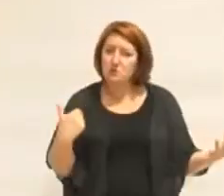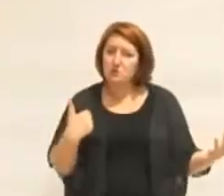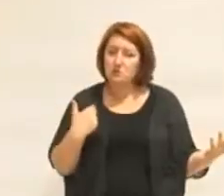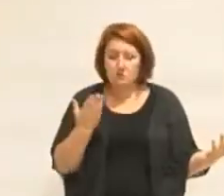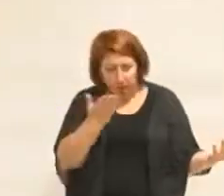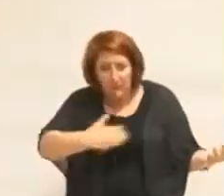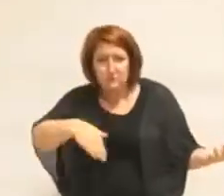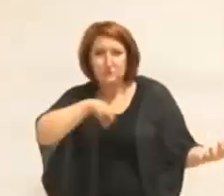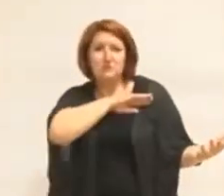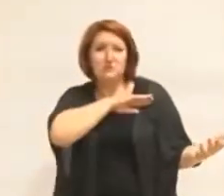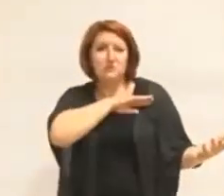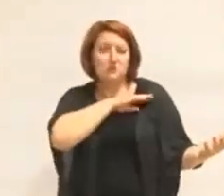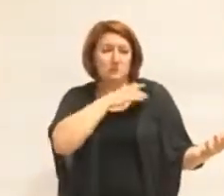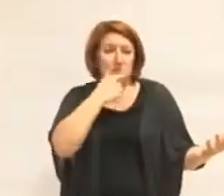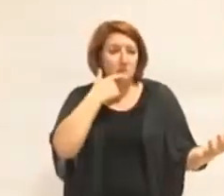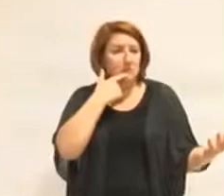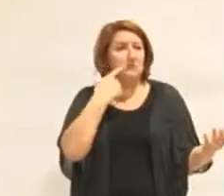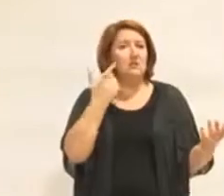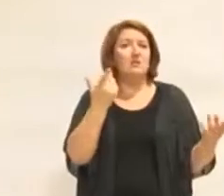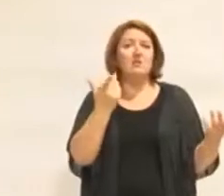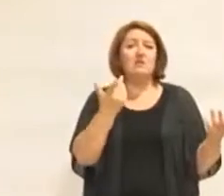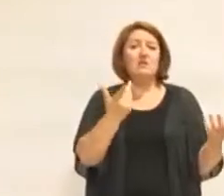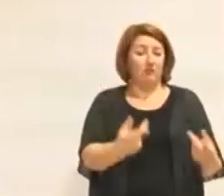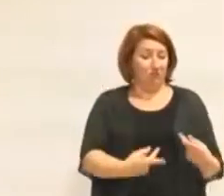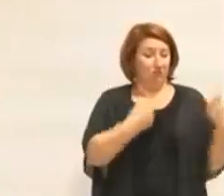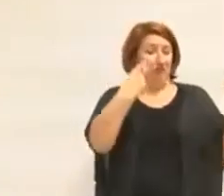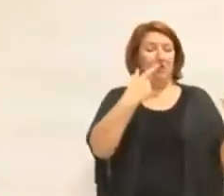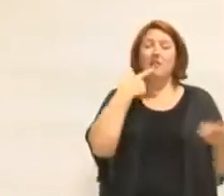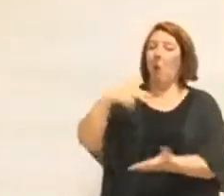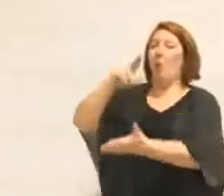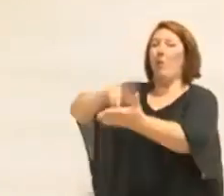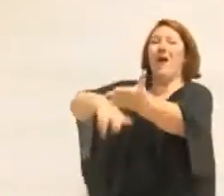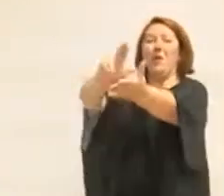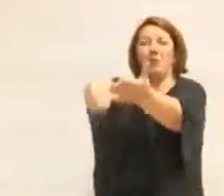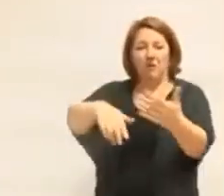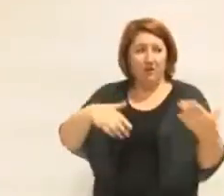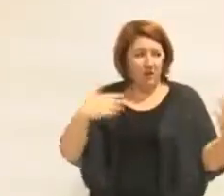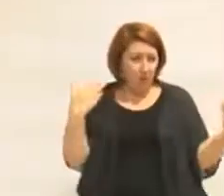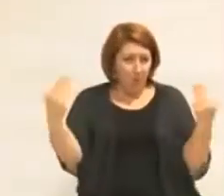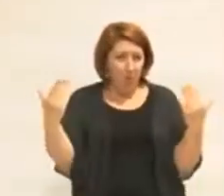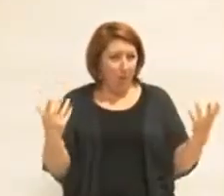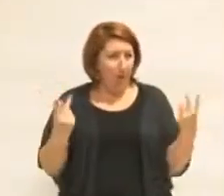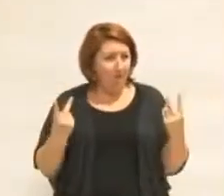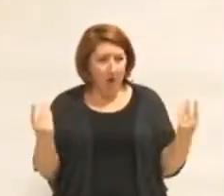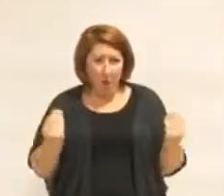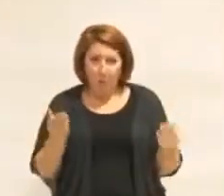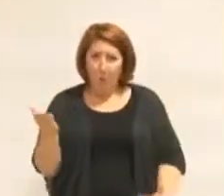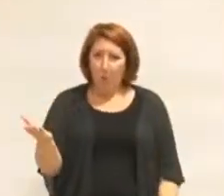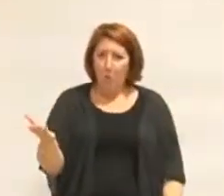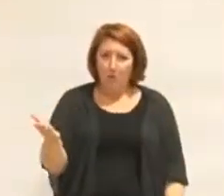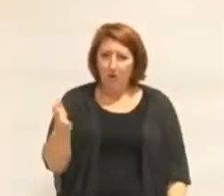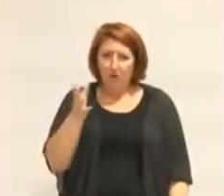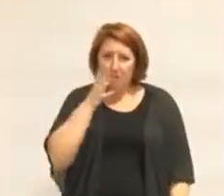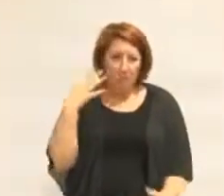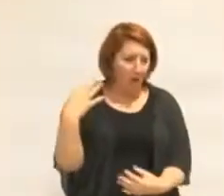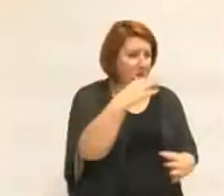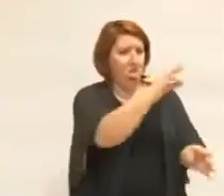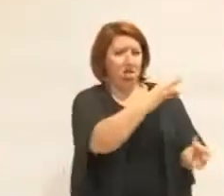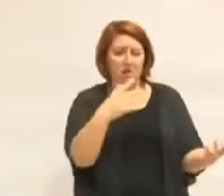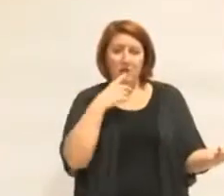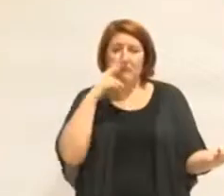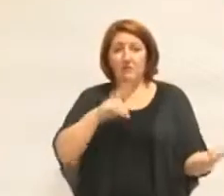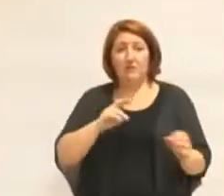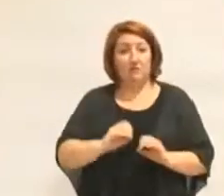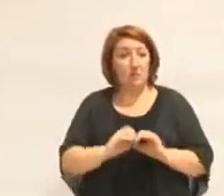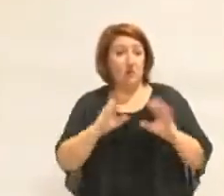opposée à un contrat qui encadrerait nos dépenses. Donc, je vais être très clair avec vous, vous n'avez pas le choix